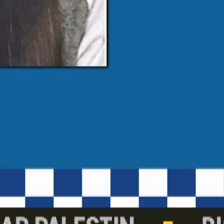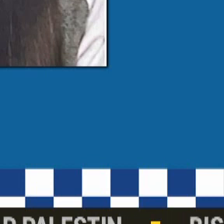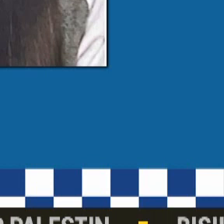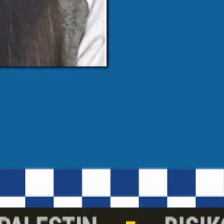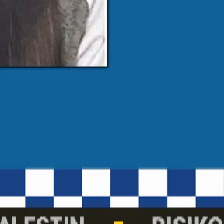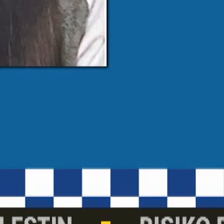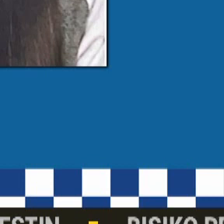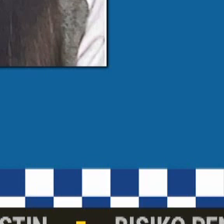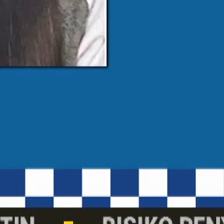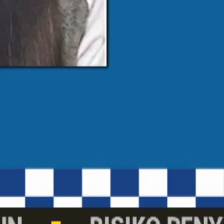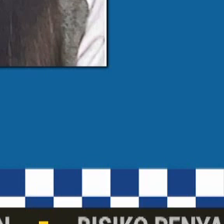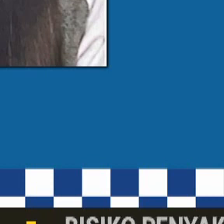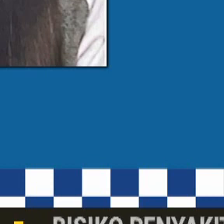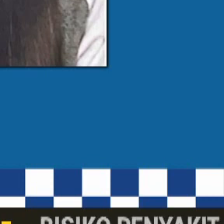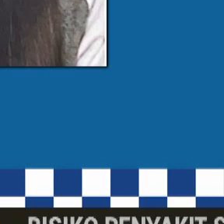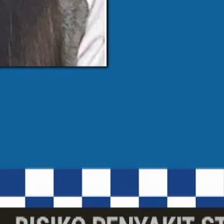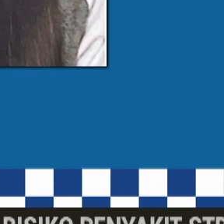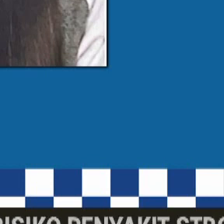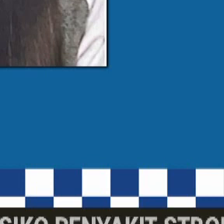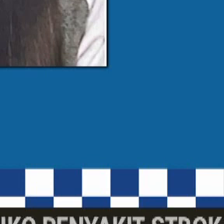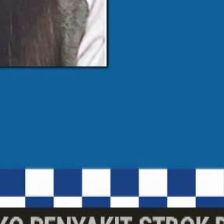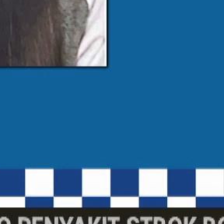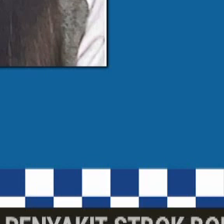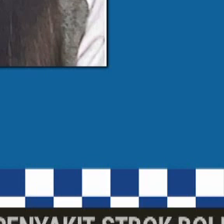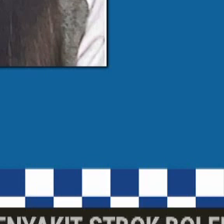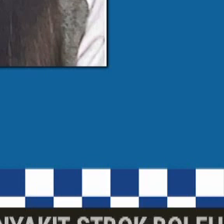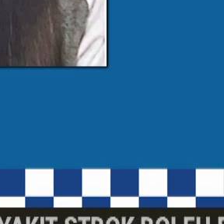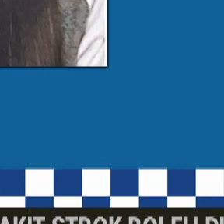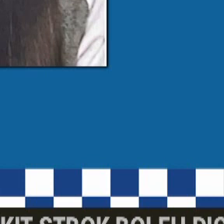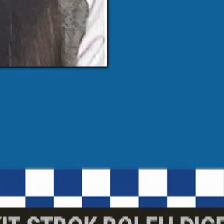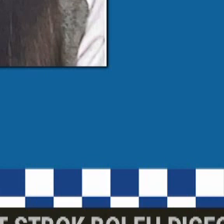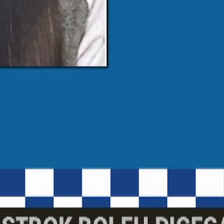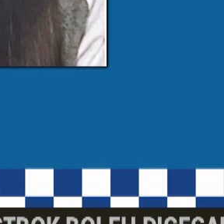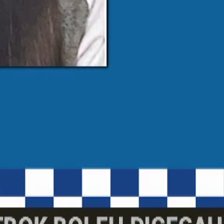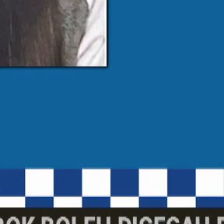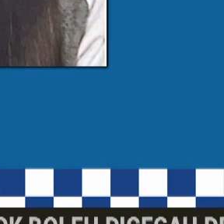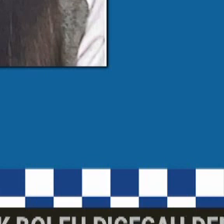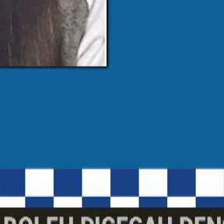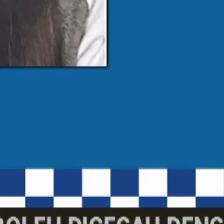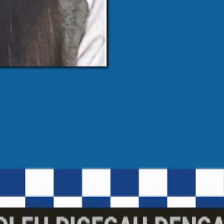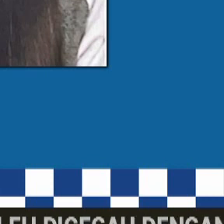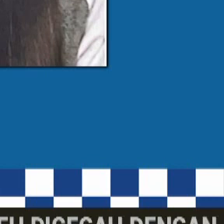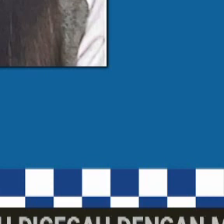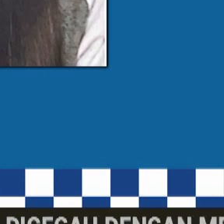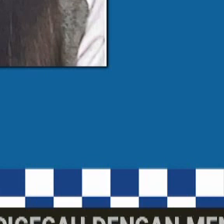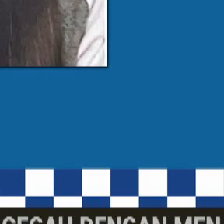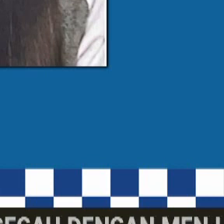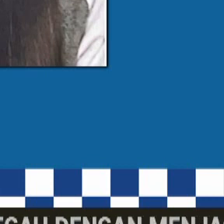333-4324 dan talian kecemasan 993 atau mana-mana Balai Polis yang berdekatan.